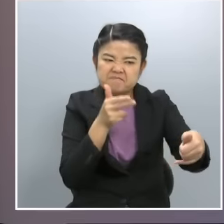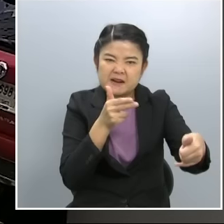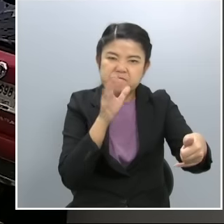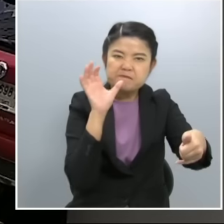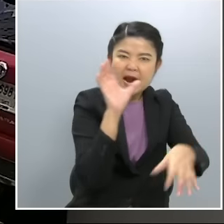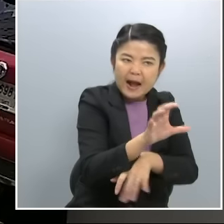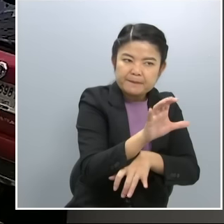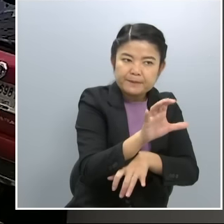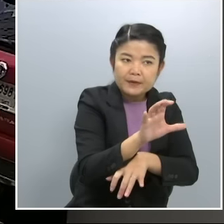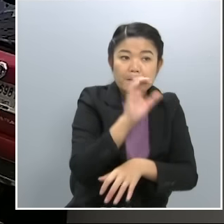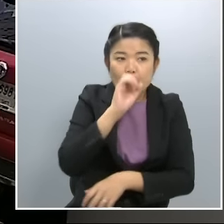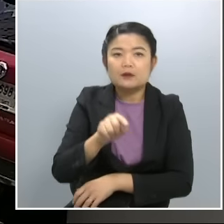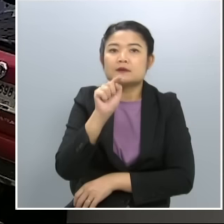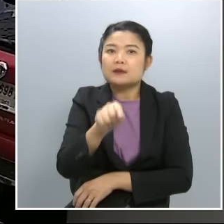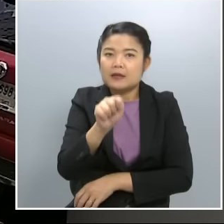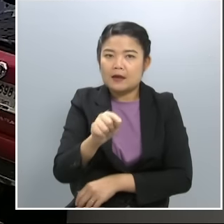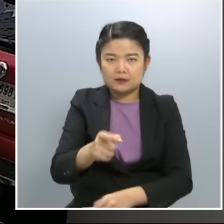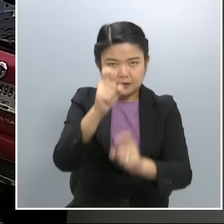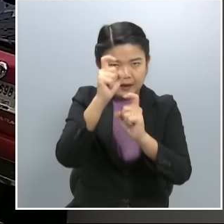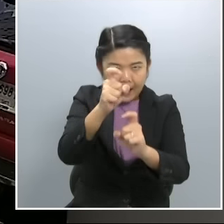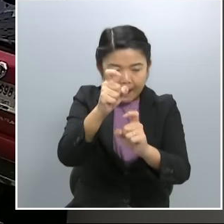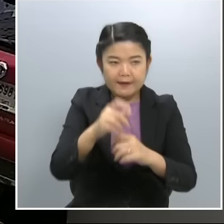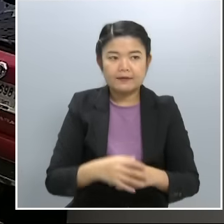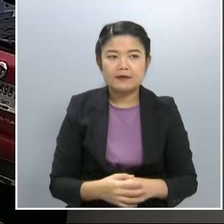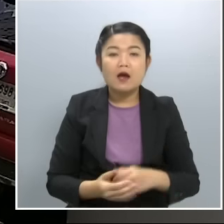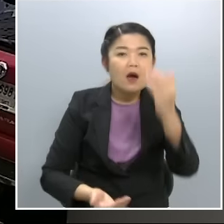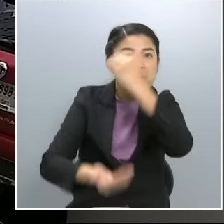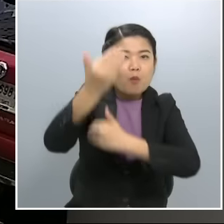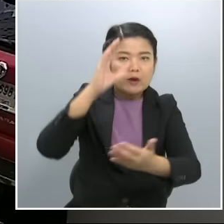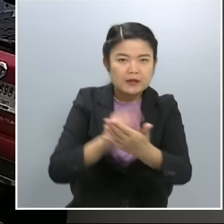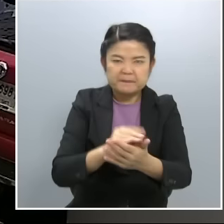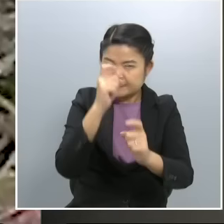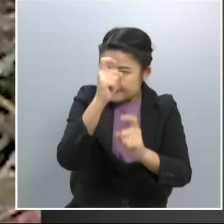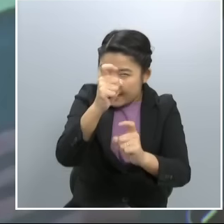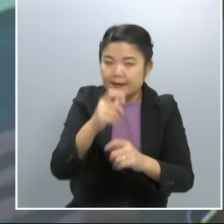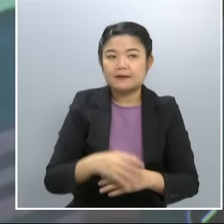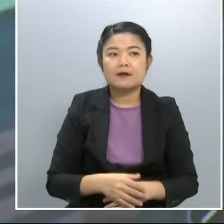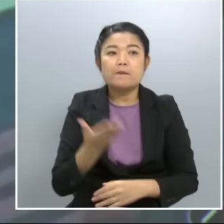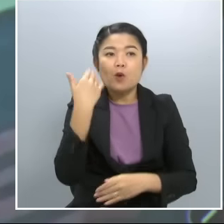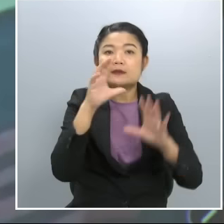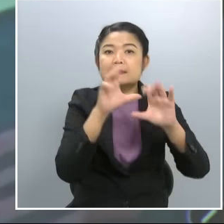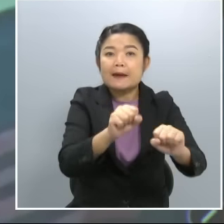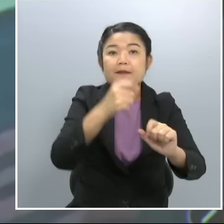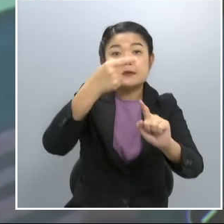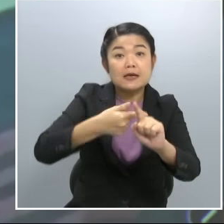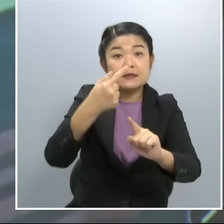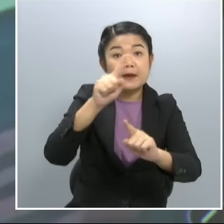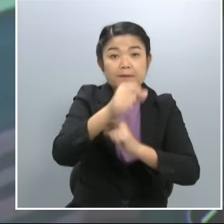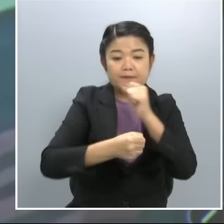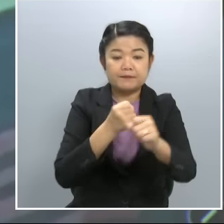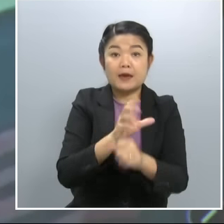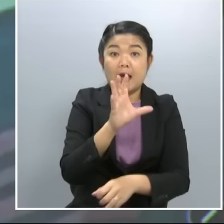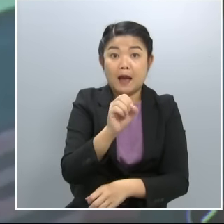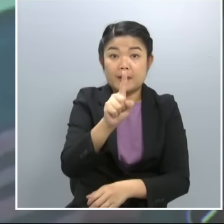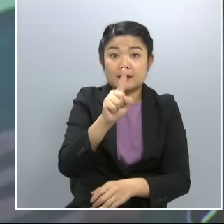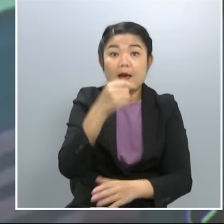แล้วก็แจ้งว่านคนนี้คือบุคคลตอะไดูประวัติได้อันตรายจริงๆเคยจับกุมเมื่อพฤศจิกายนปี 51ข้อ